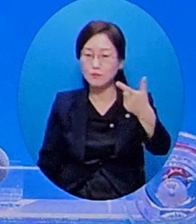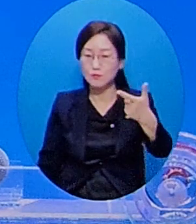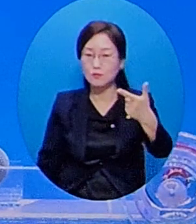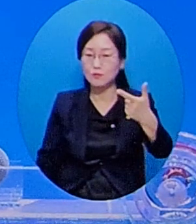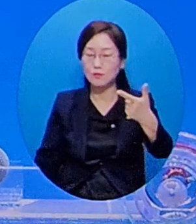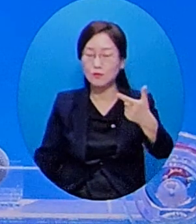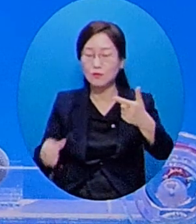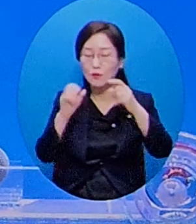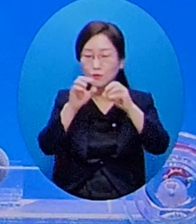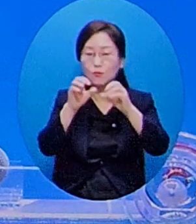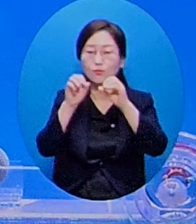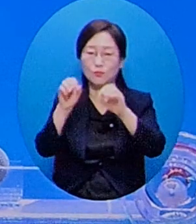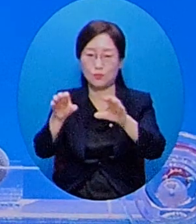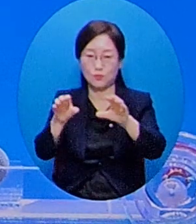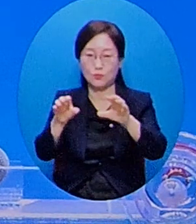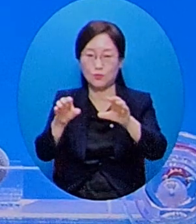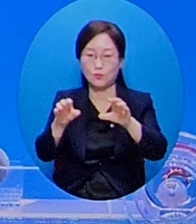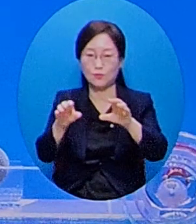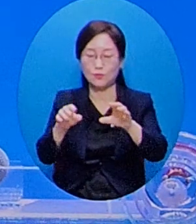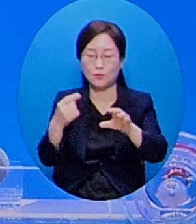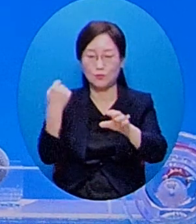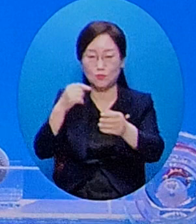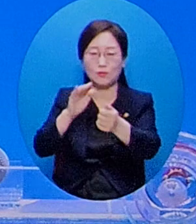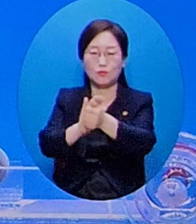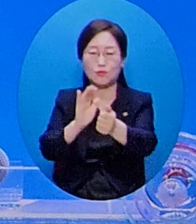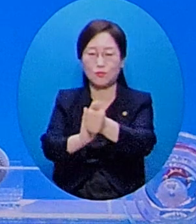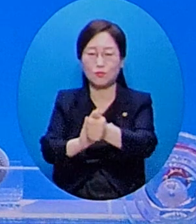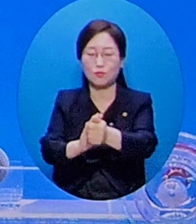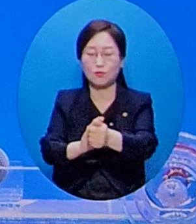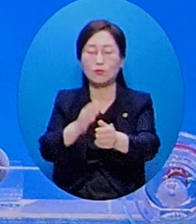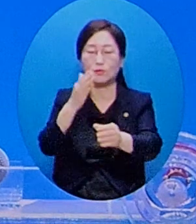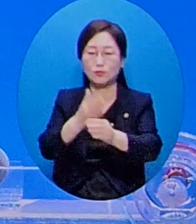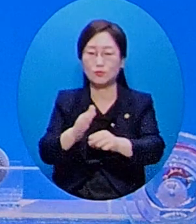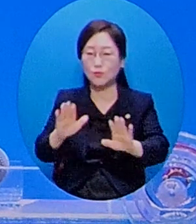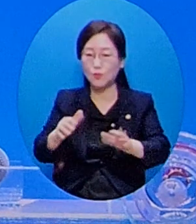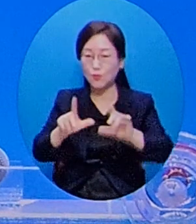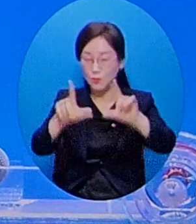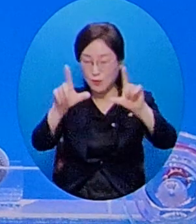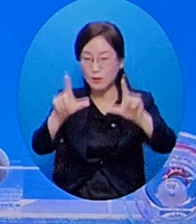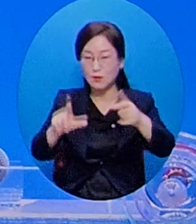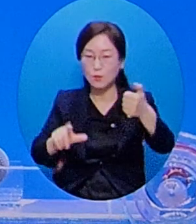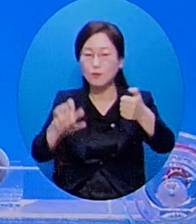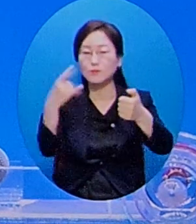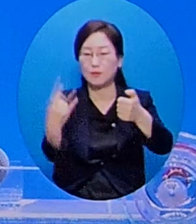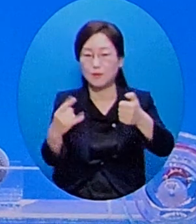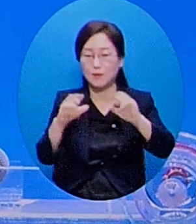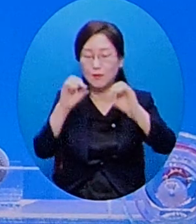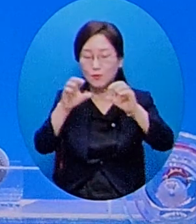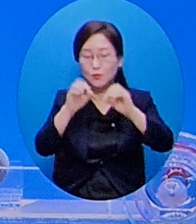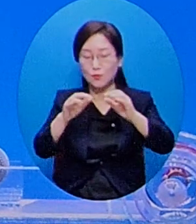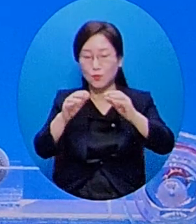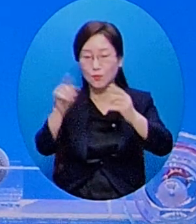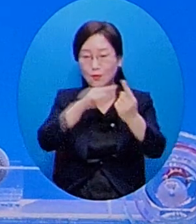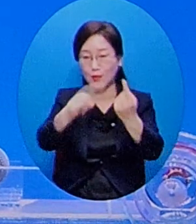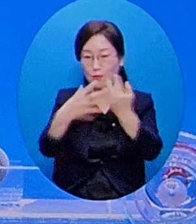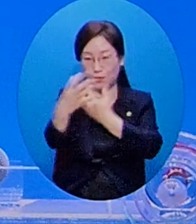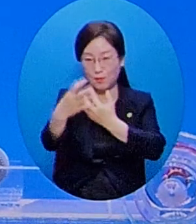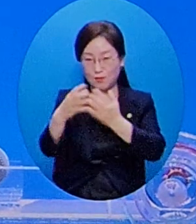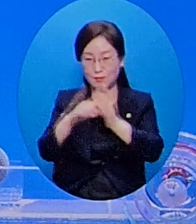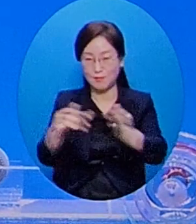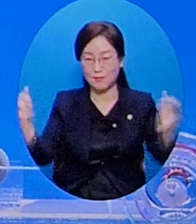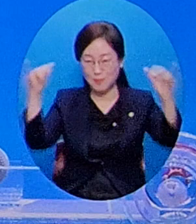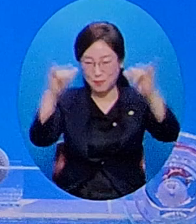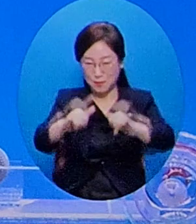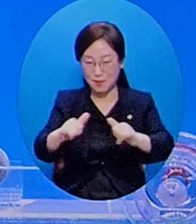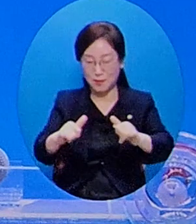676명의 선교를 지원하고 있습니다. 올해도 50회 선교대회 때 선교사님 다 오셔서 견훤의 시간을